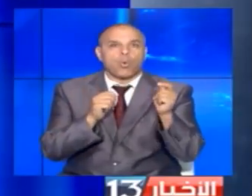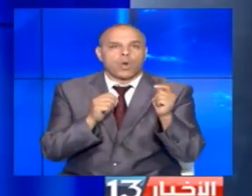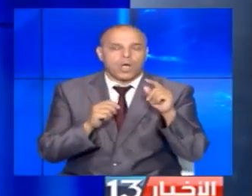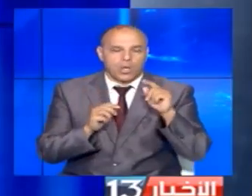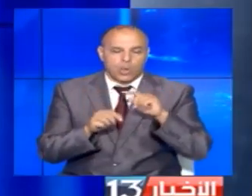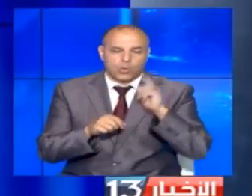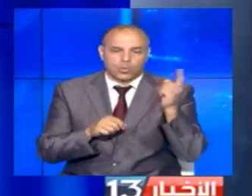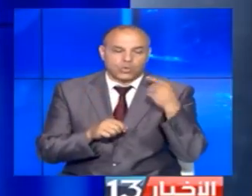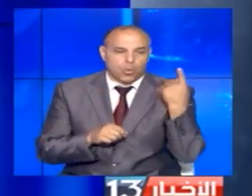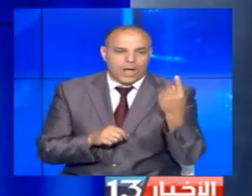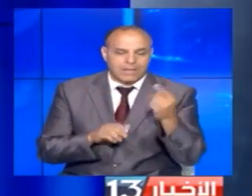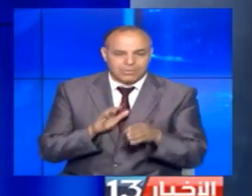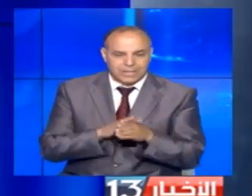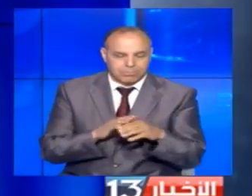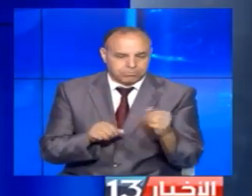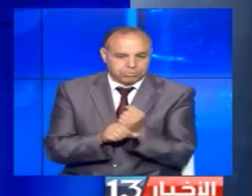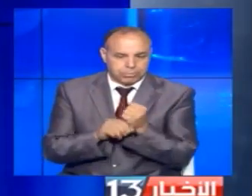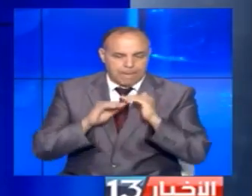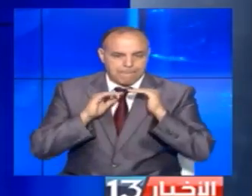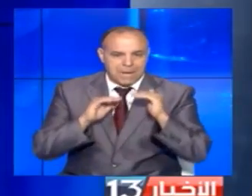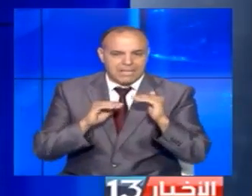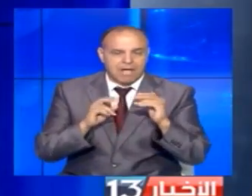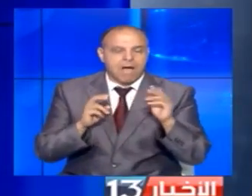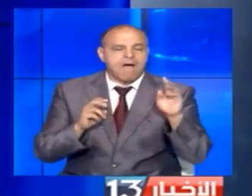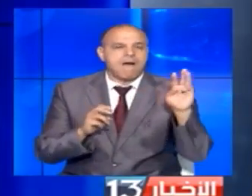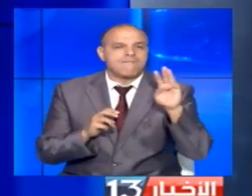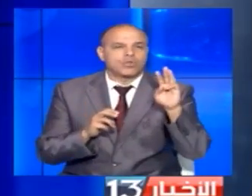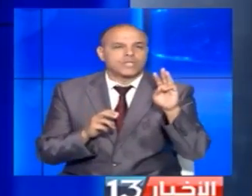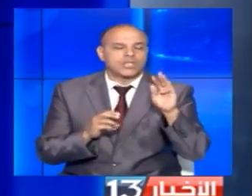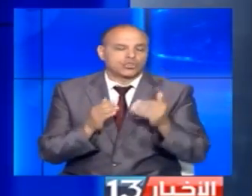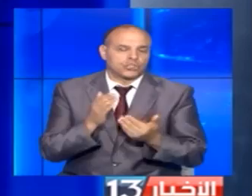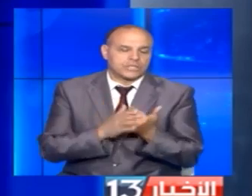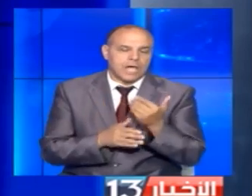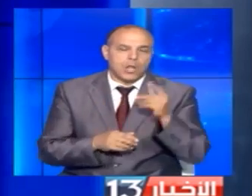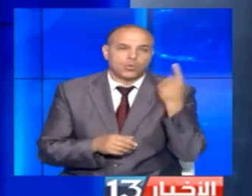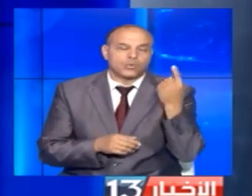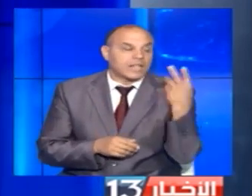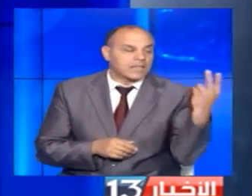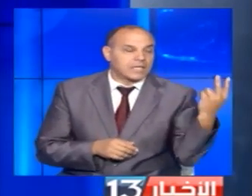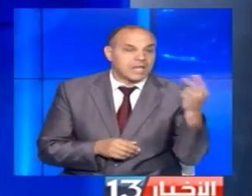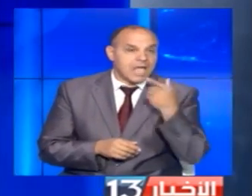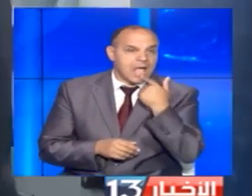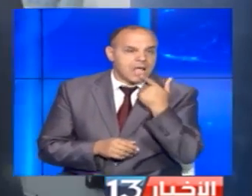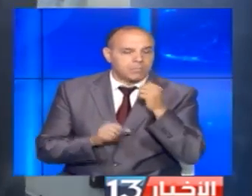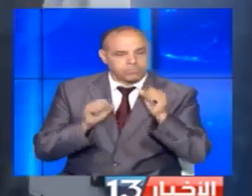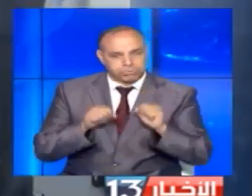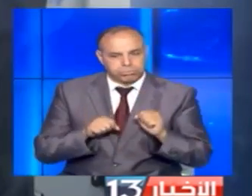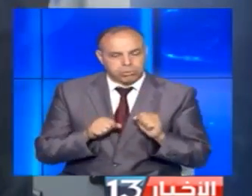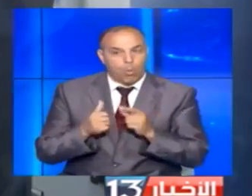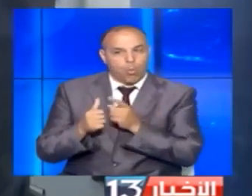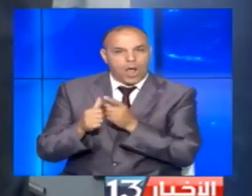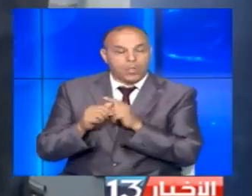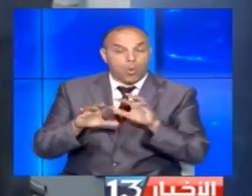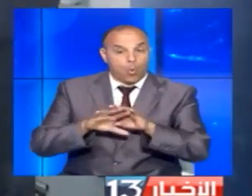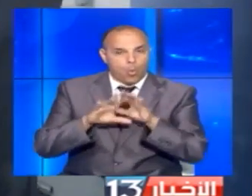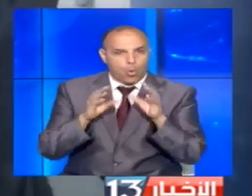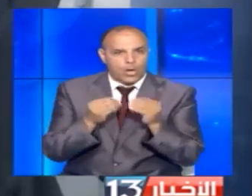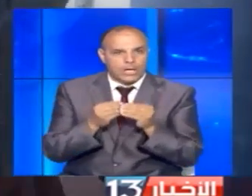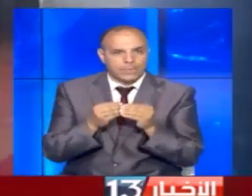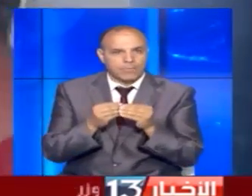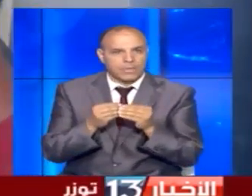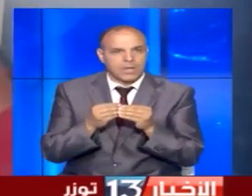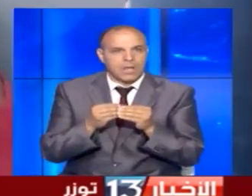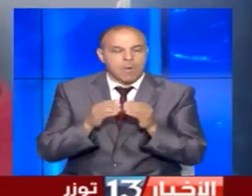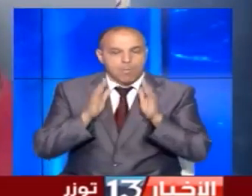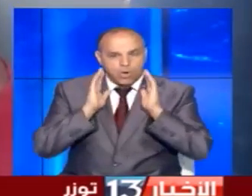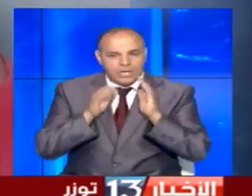1 وانطلاق الأشغال للمحطة الفولتا ضوئية الجديدة توزر 2 بقدرة أحادية جملية